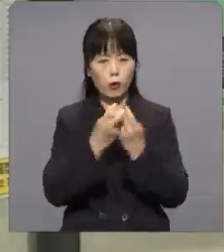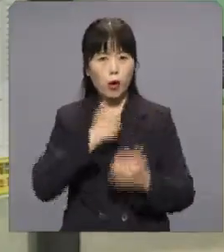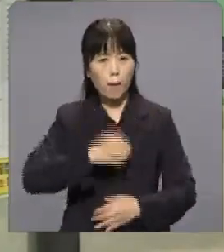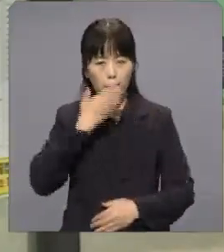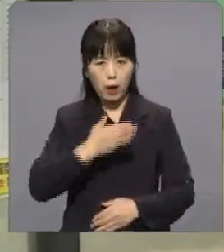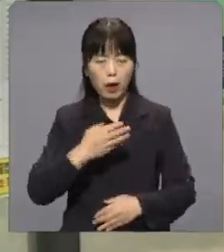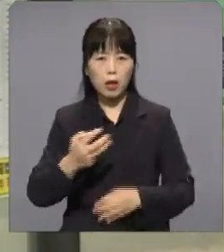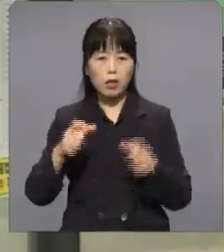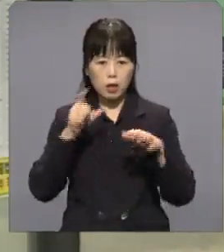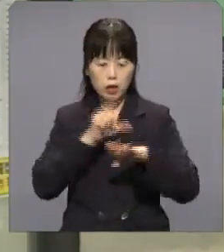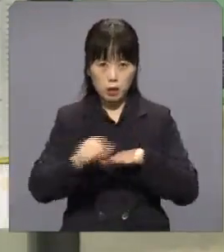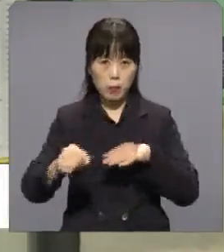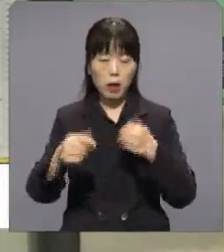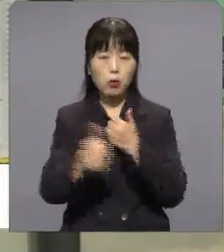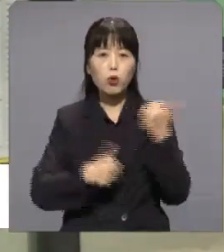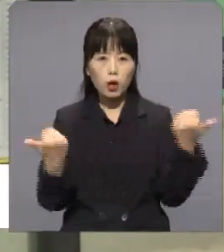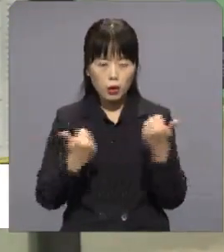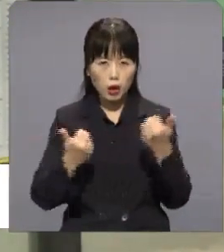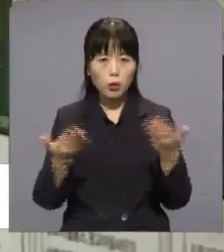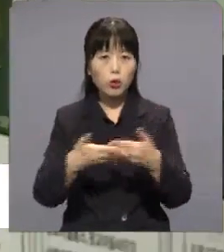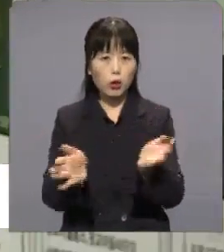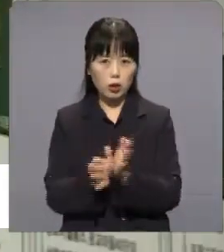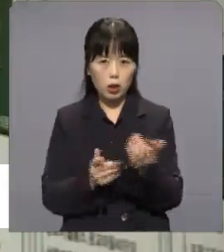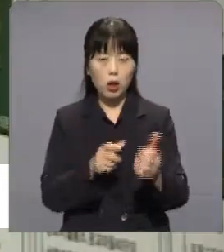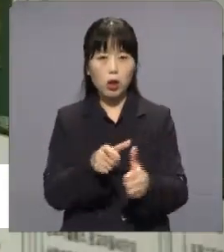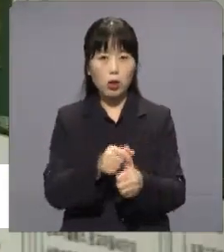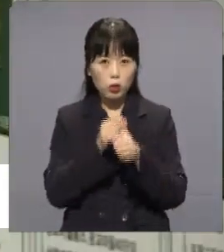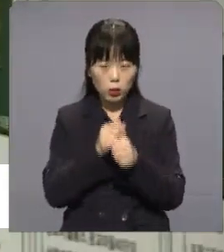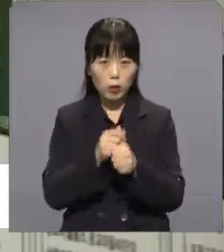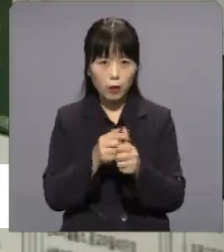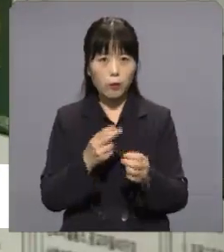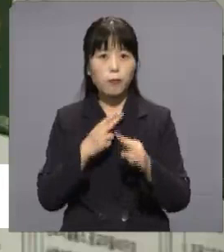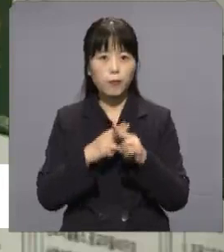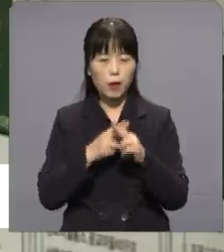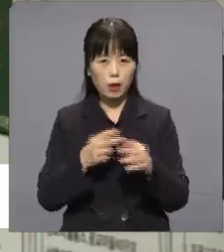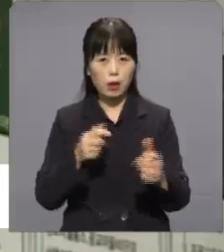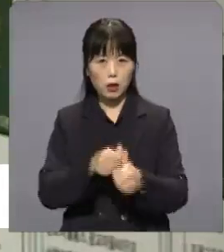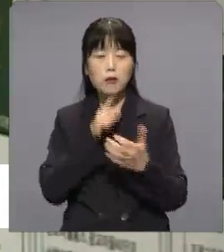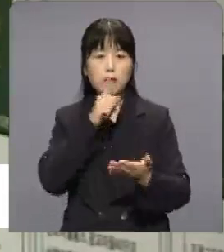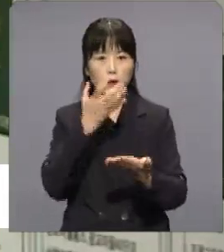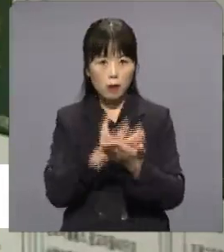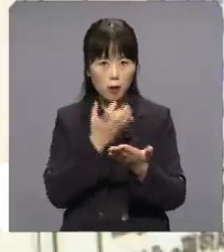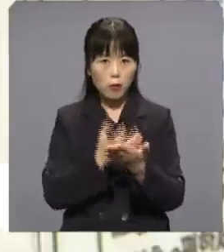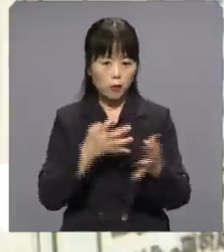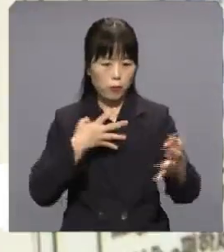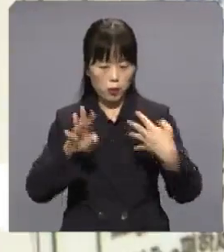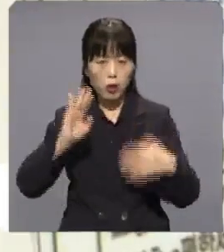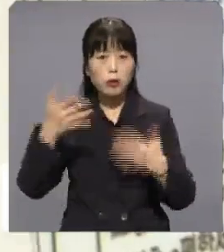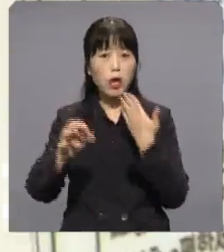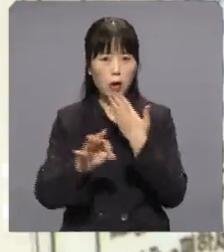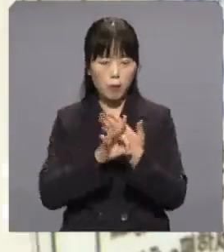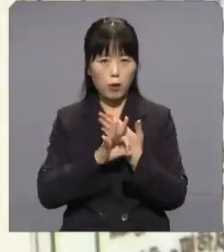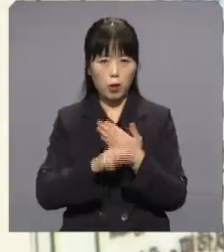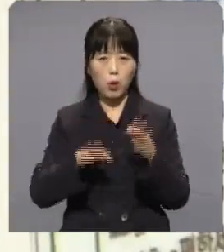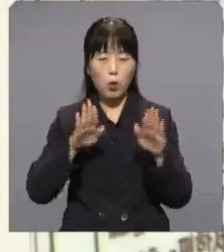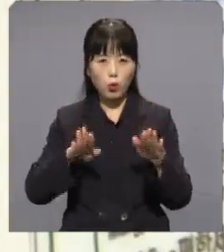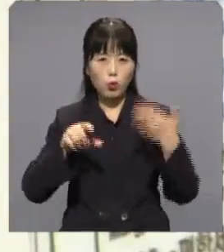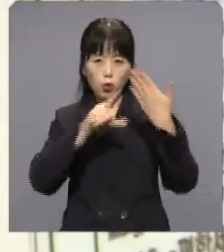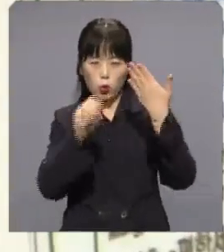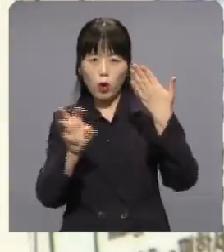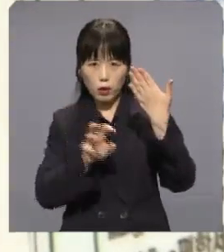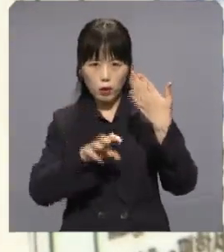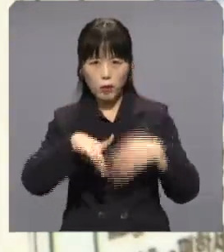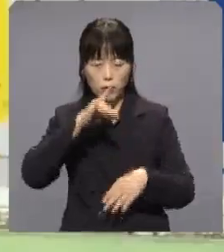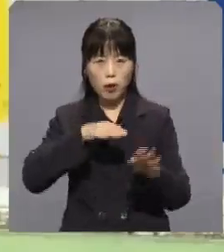경기지방 노동위원회에 노동쟁의 조정신청 서가 제출돼 듣고 조성 회의가 결렬되면 뭐죠 는 오는 30일 첫